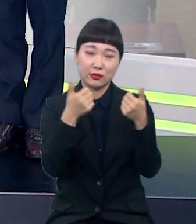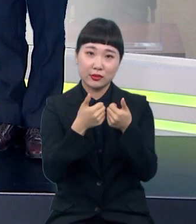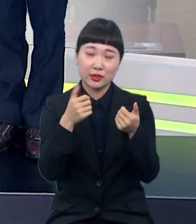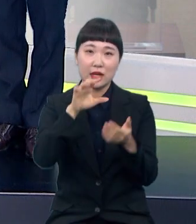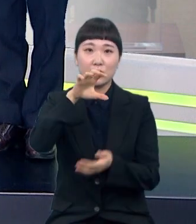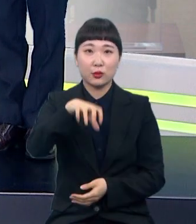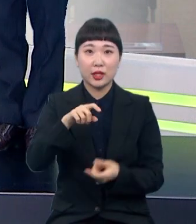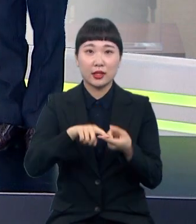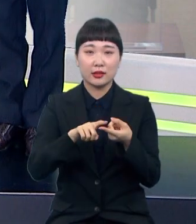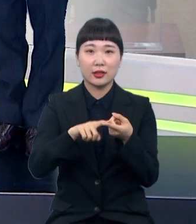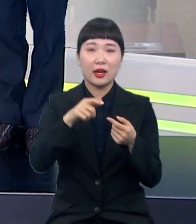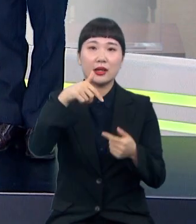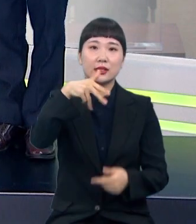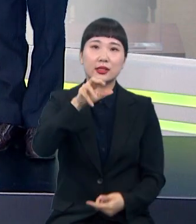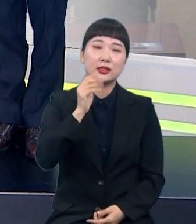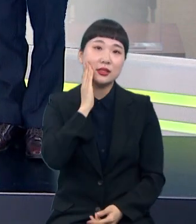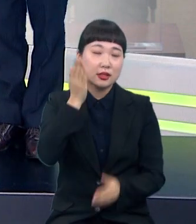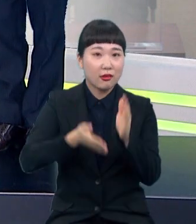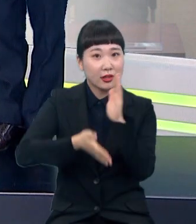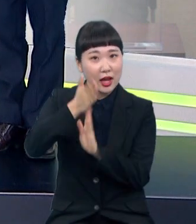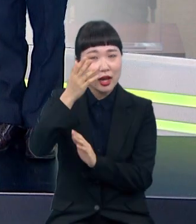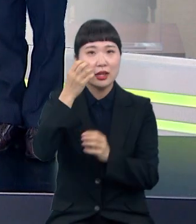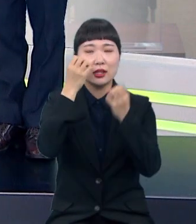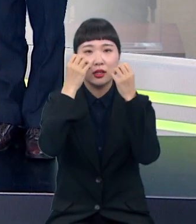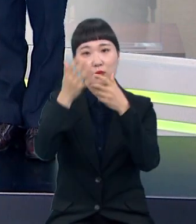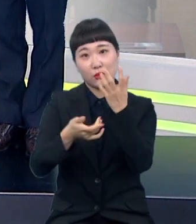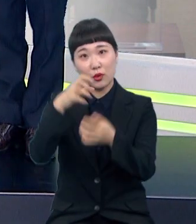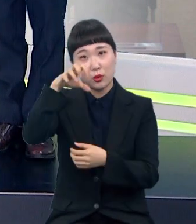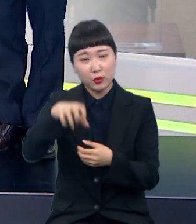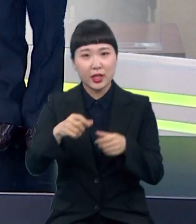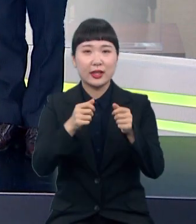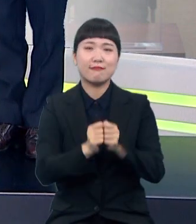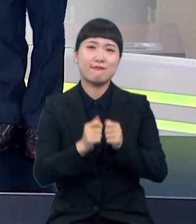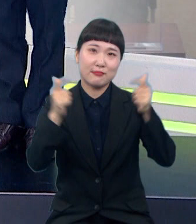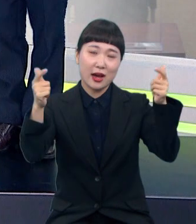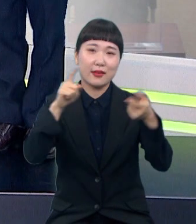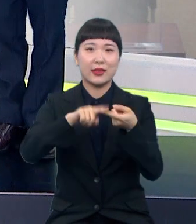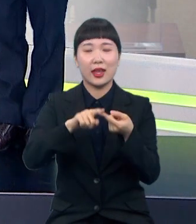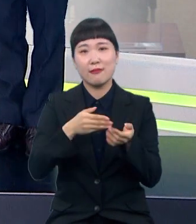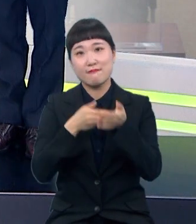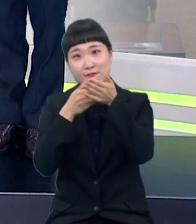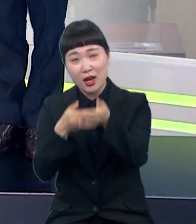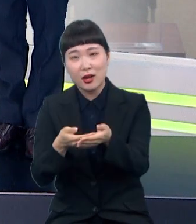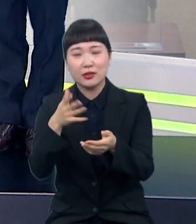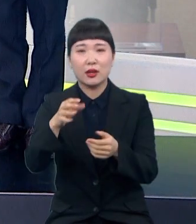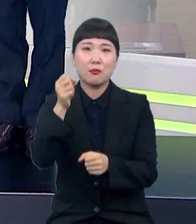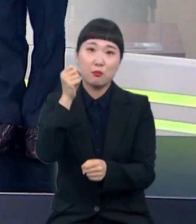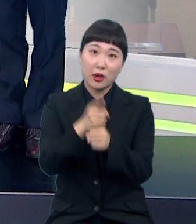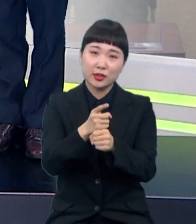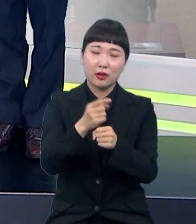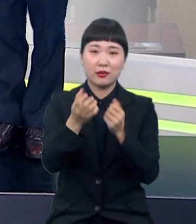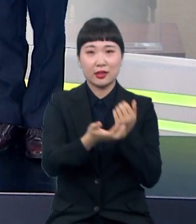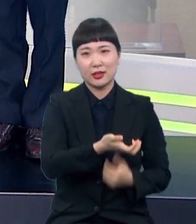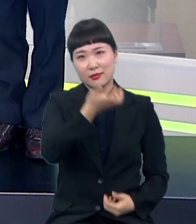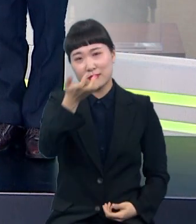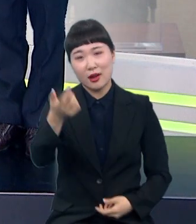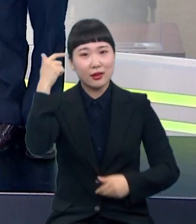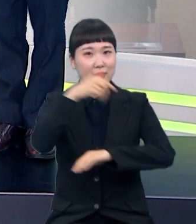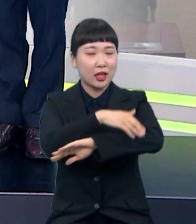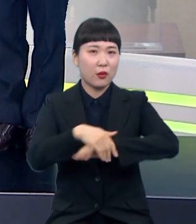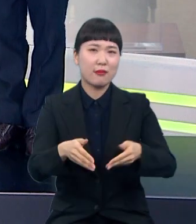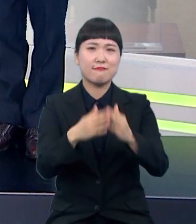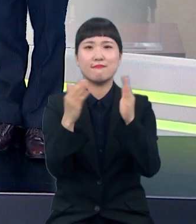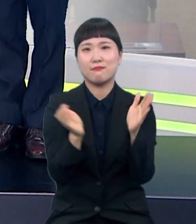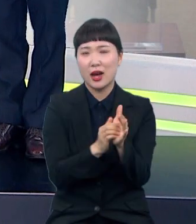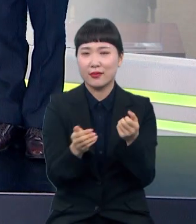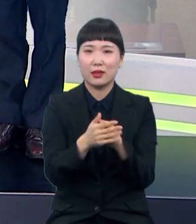송도와 청라소각장 증설을 대안으로 제시했는데요. 서구 지역 시의원들은 이미 이전 계획이 세워진 상태라며 강하게